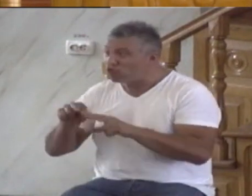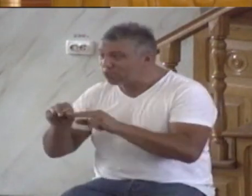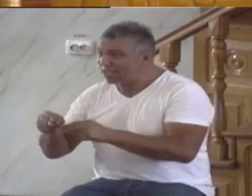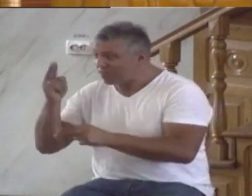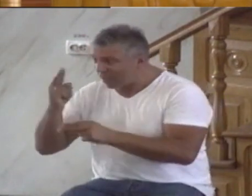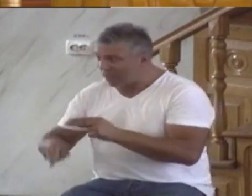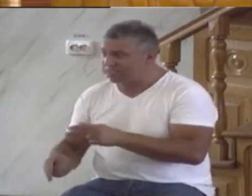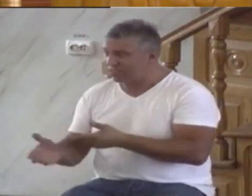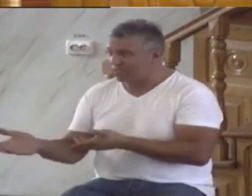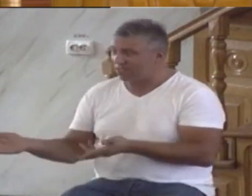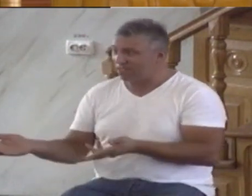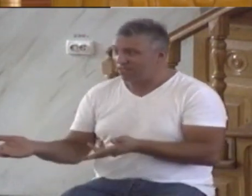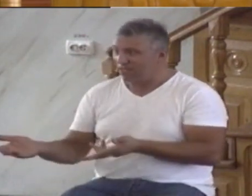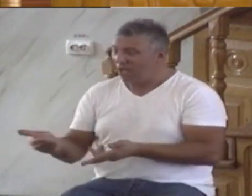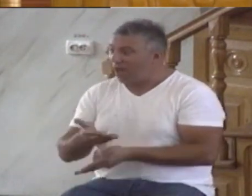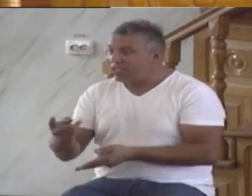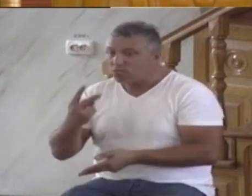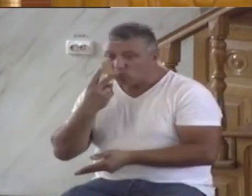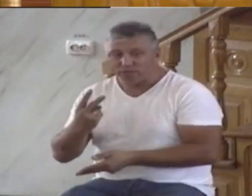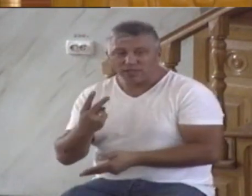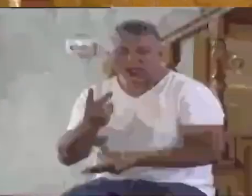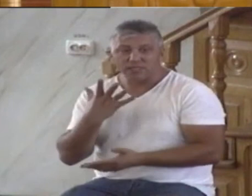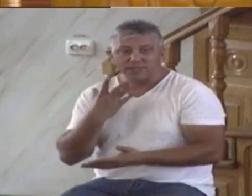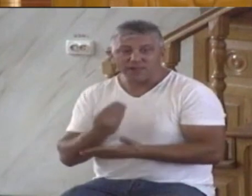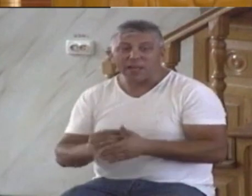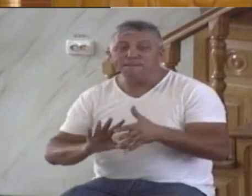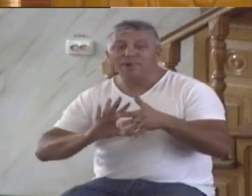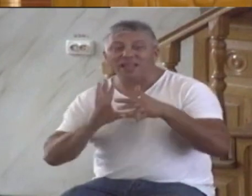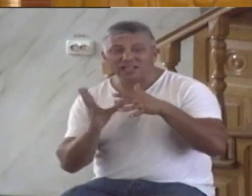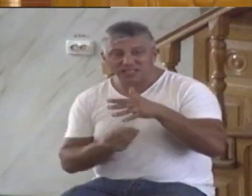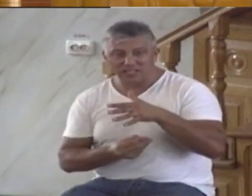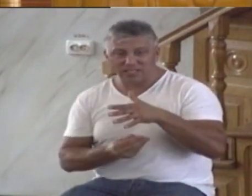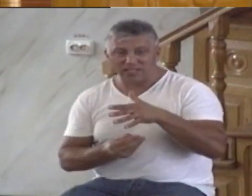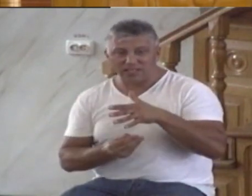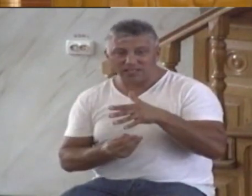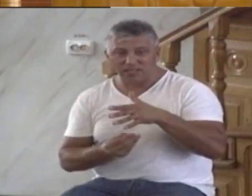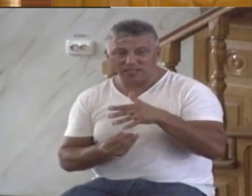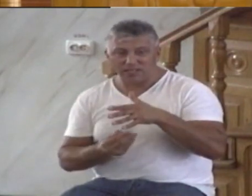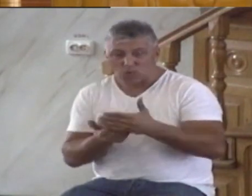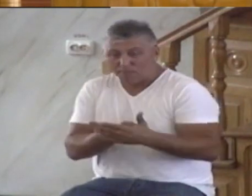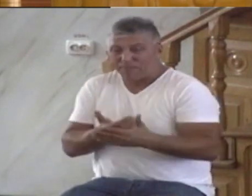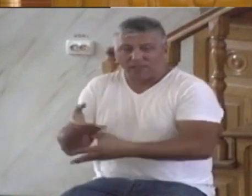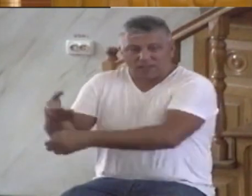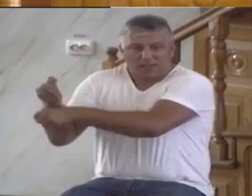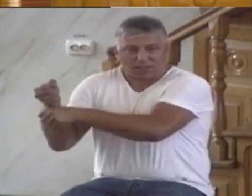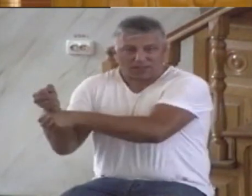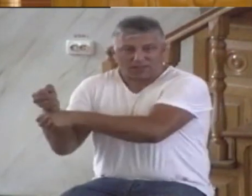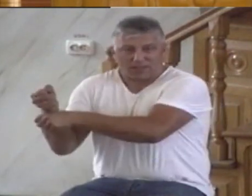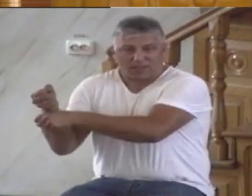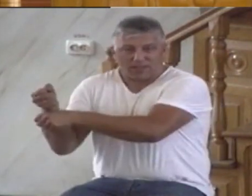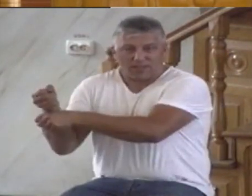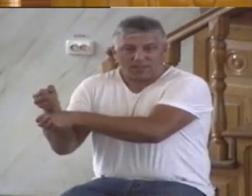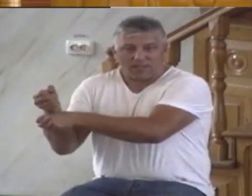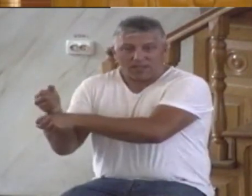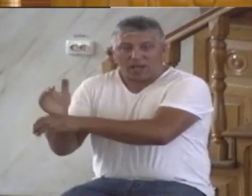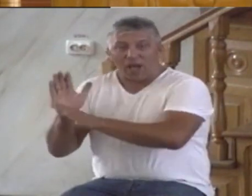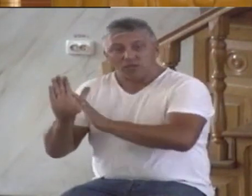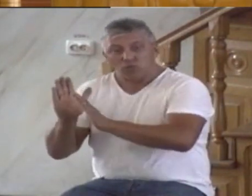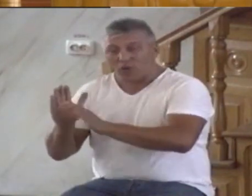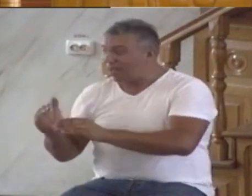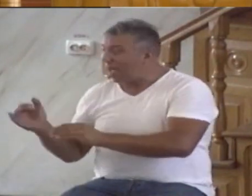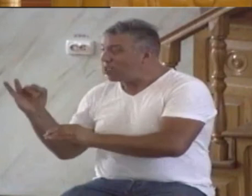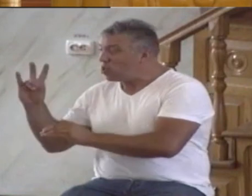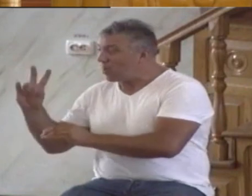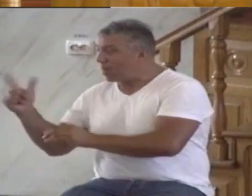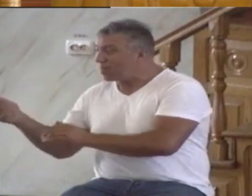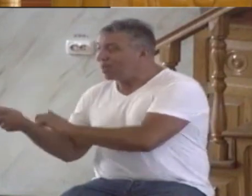увидели плоды своей верности Богу. И лишь только Иоанн Креститель во всей этой плеяде героев